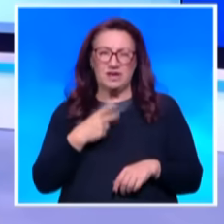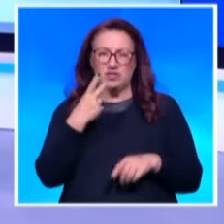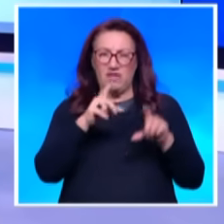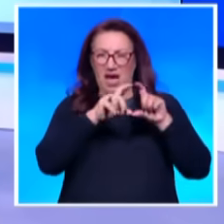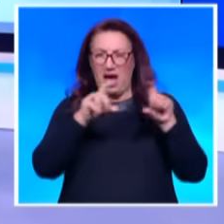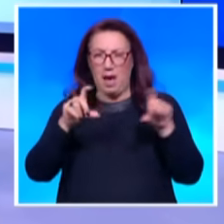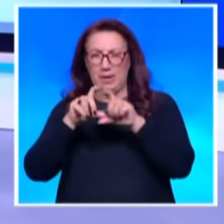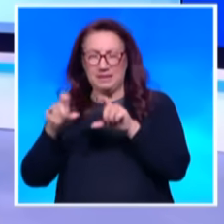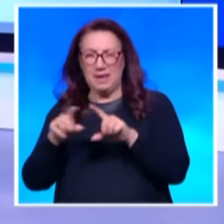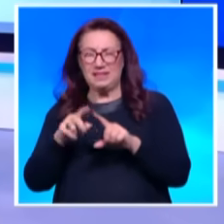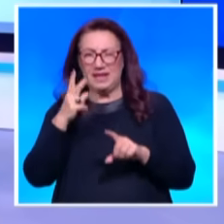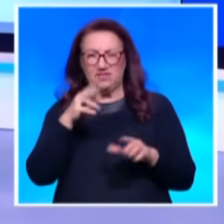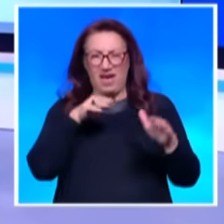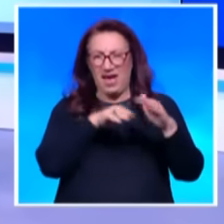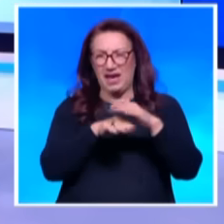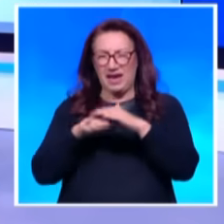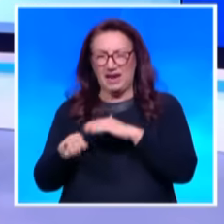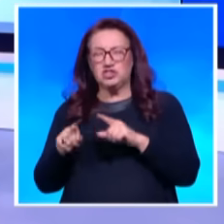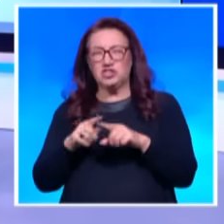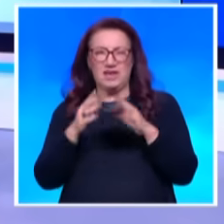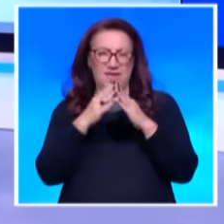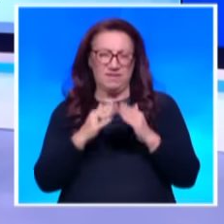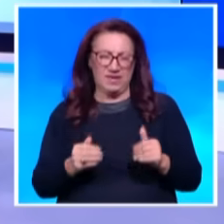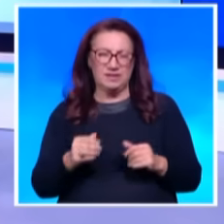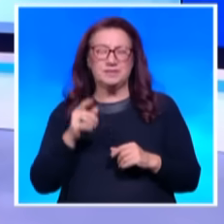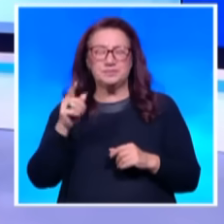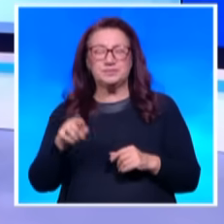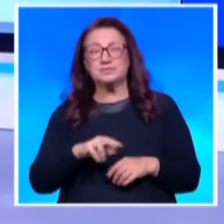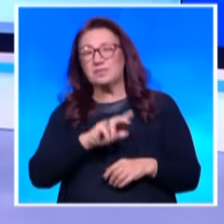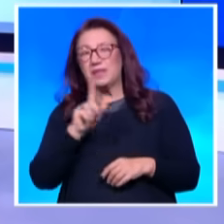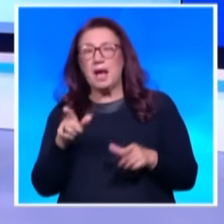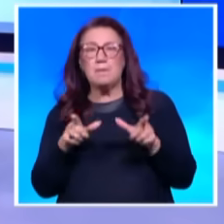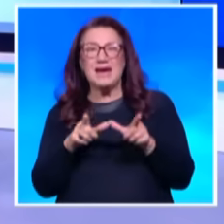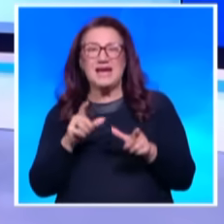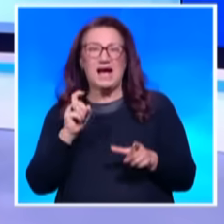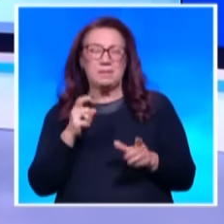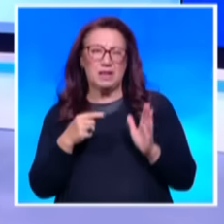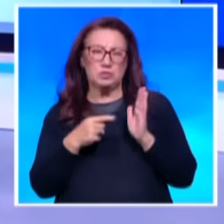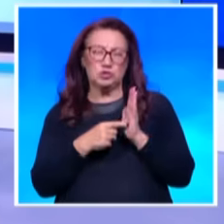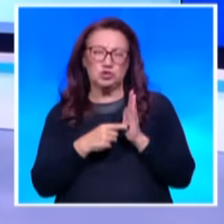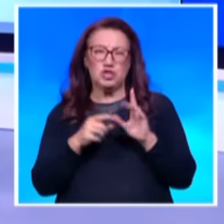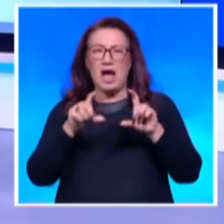автомобила заедно с съпругата си. А ротационният му наследник Мария Габриел е посочила апартамент